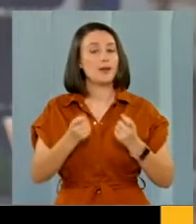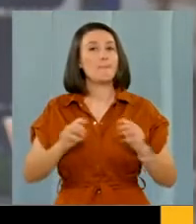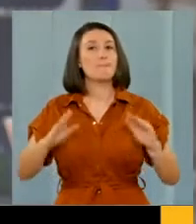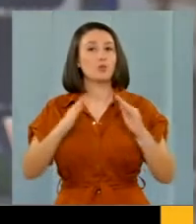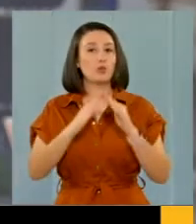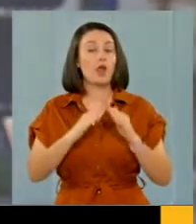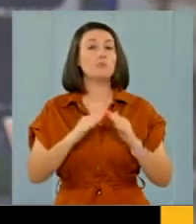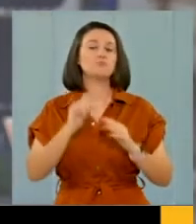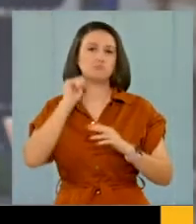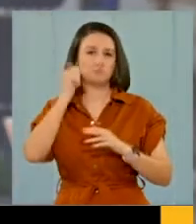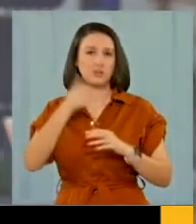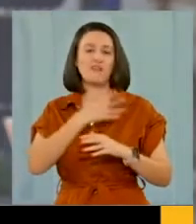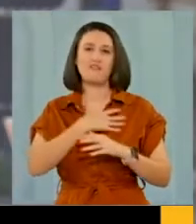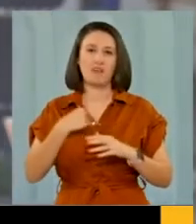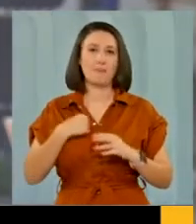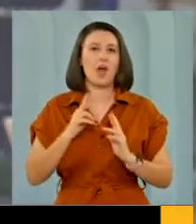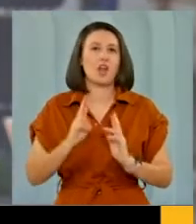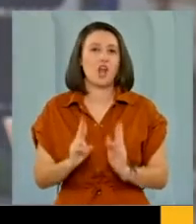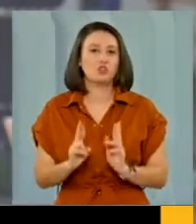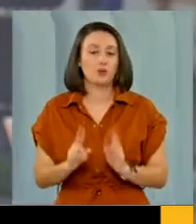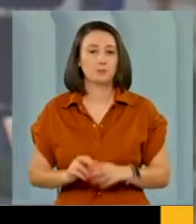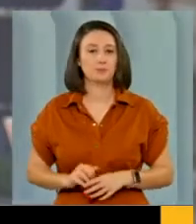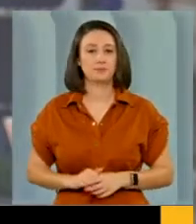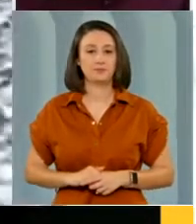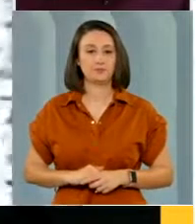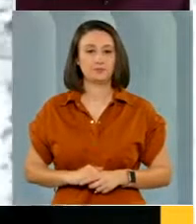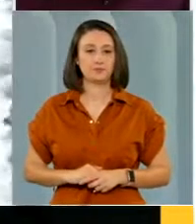Munteniei, de mâine vremea se răcește considerabil.